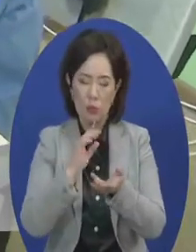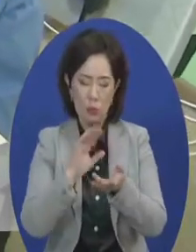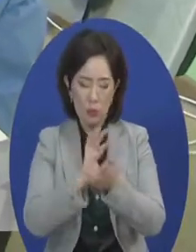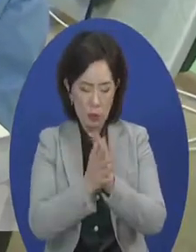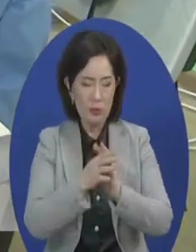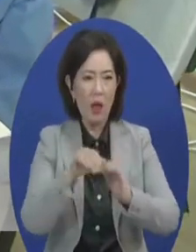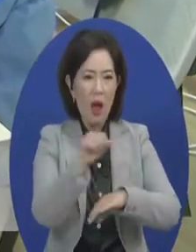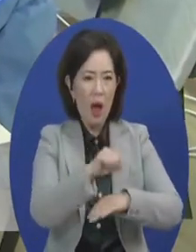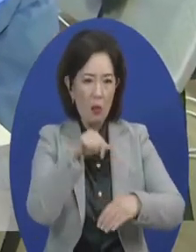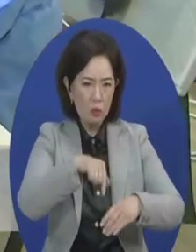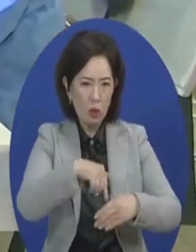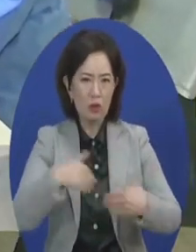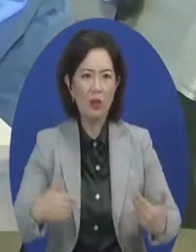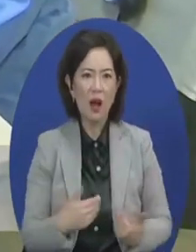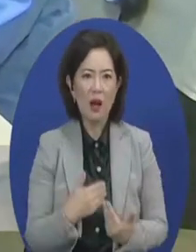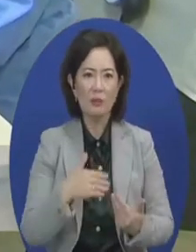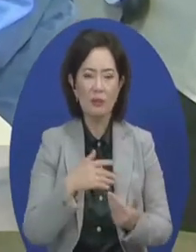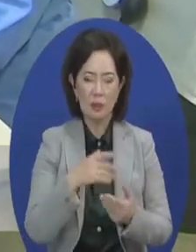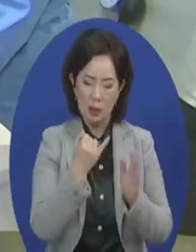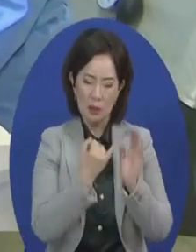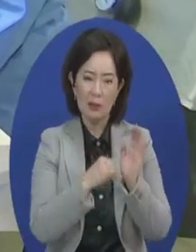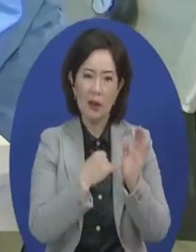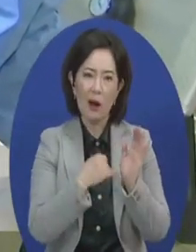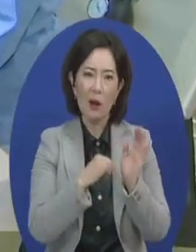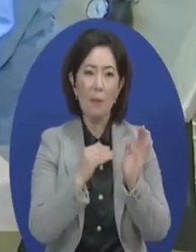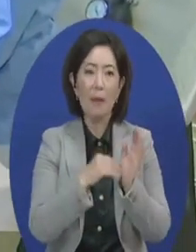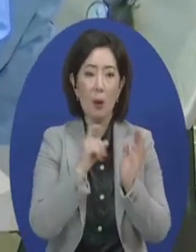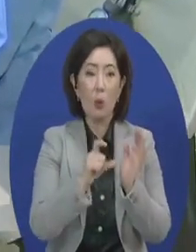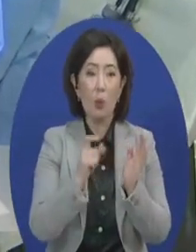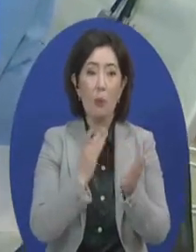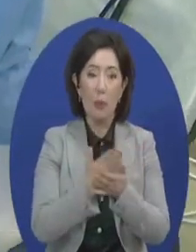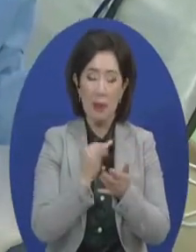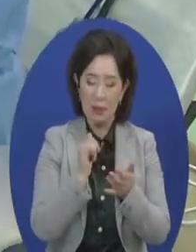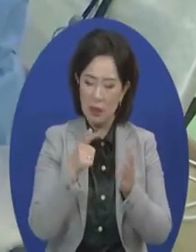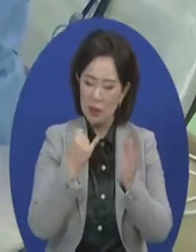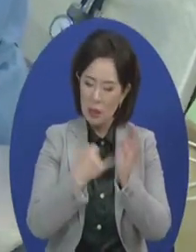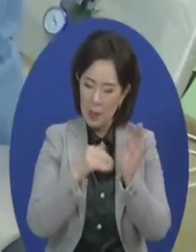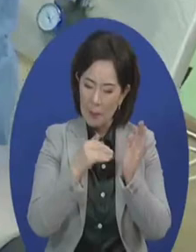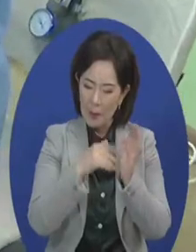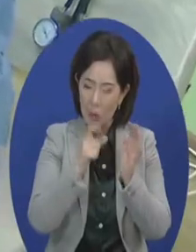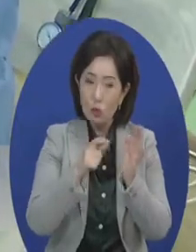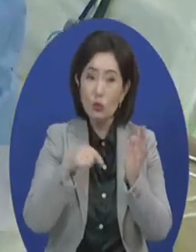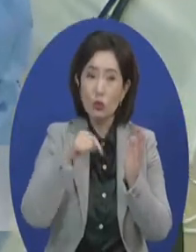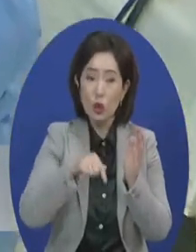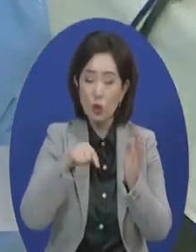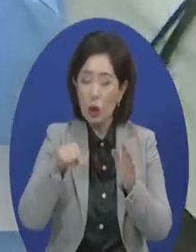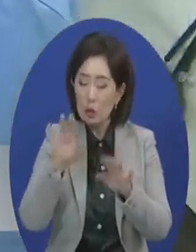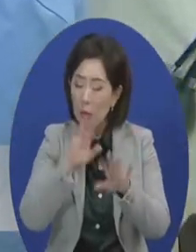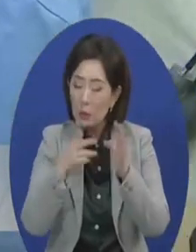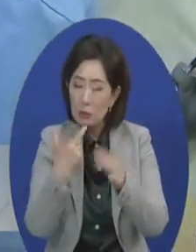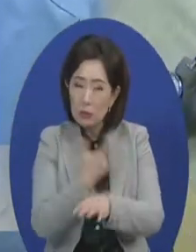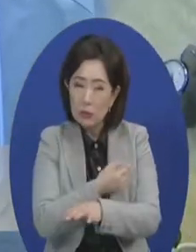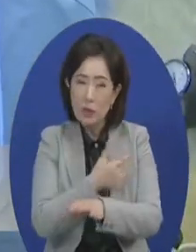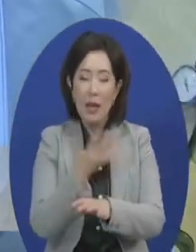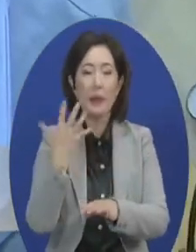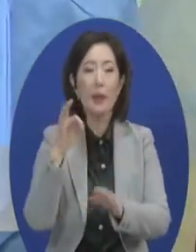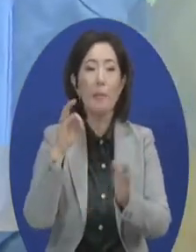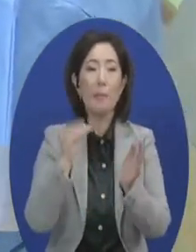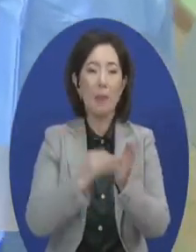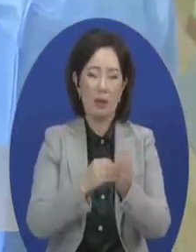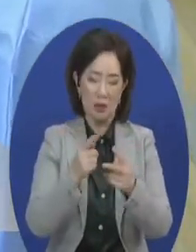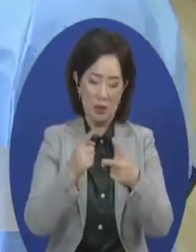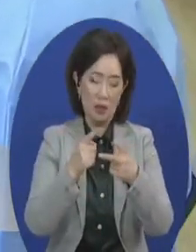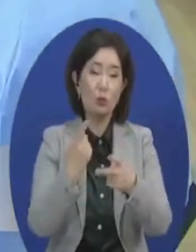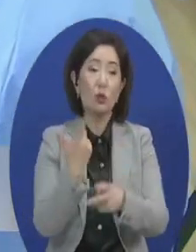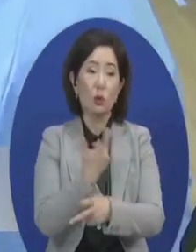аймаг орон нутгад амьдарч байгаа нэг 60,000 хүн байгаа юм байна. За 60,000 хүн хүнээс өнөөдрийн байдлаар нэг 50,000 хүн